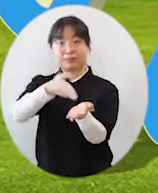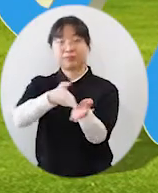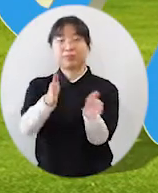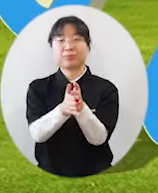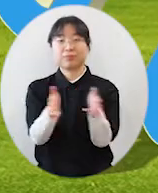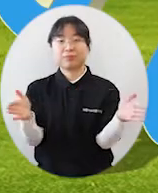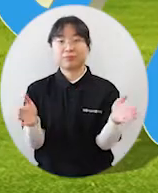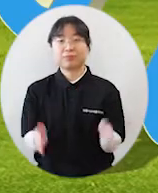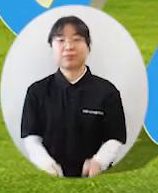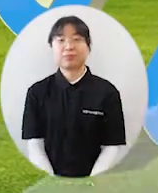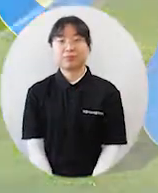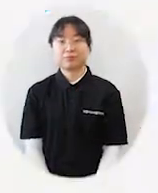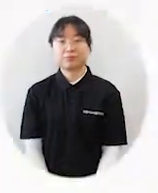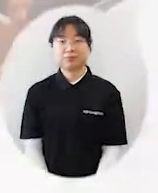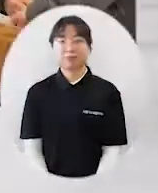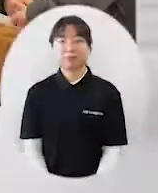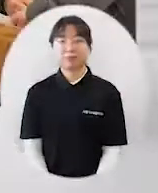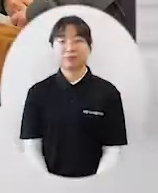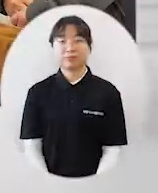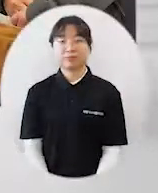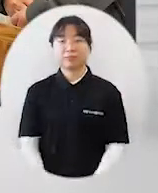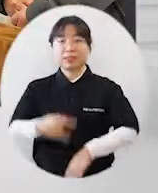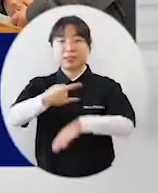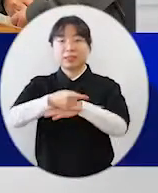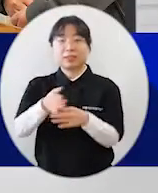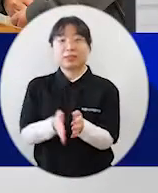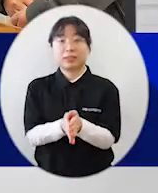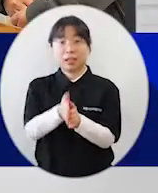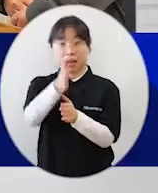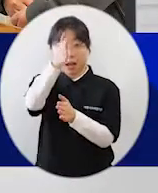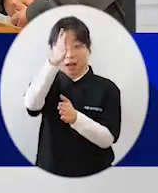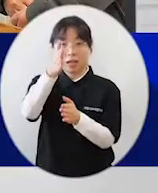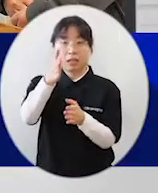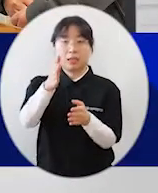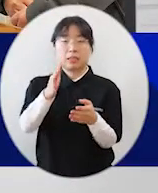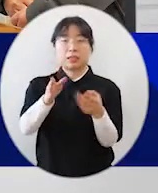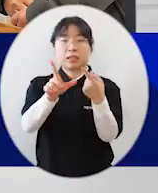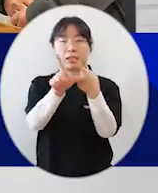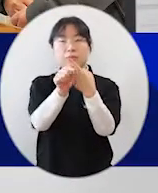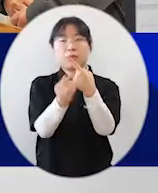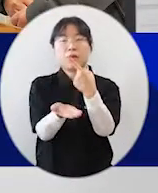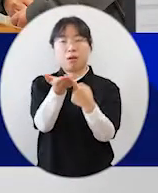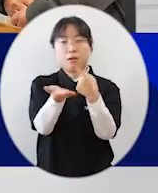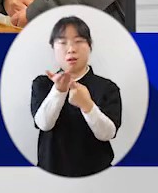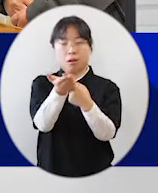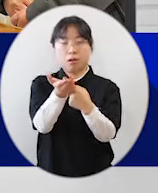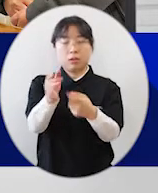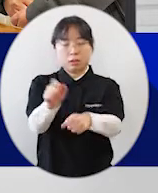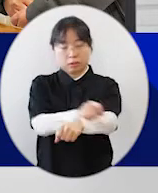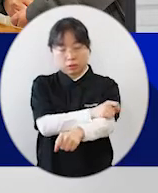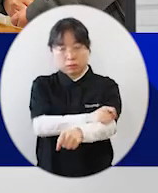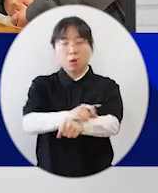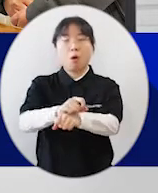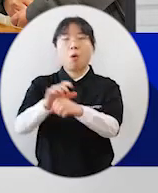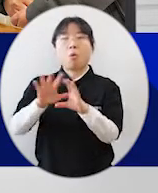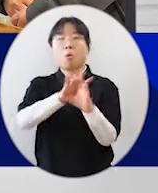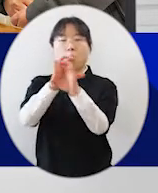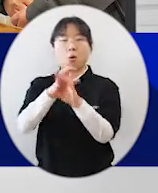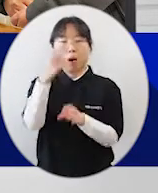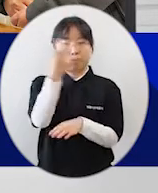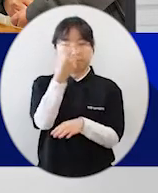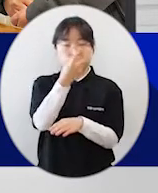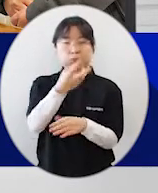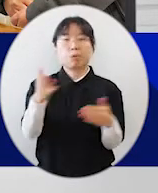쇼 뉴스 시작합니다 유형 c 가 연말 연시를 맞아 한층 강화된 크루 날고 방역 방침에 따라